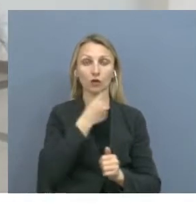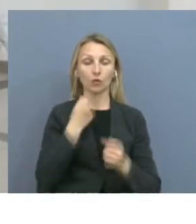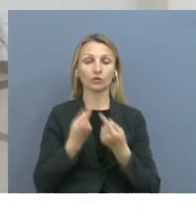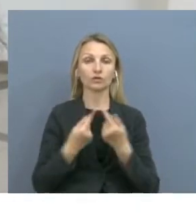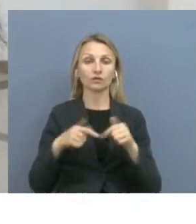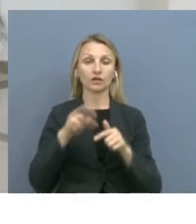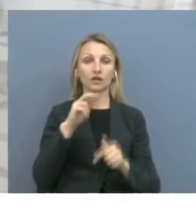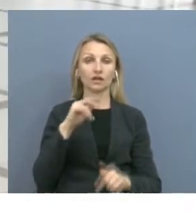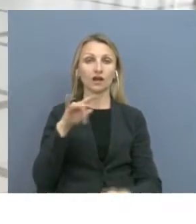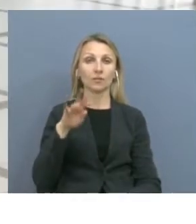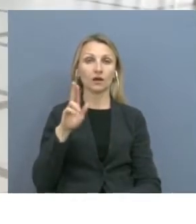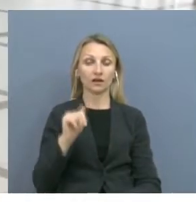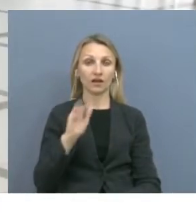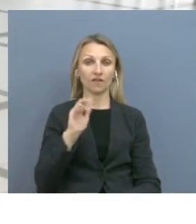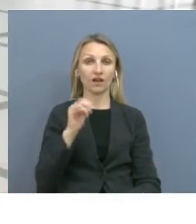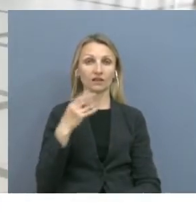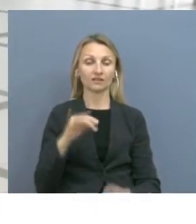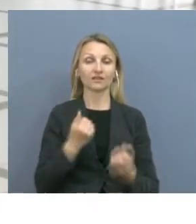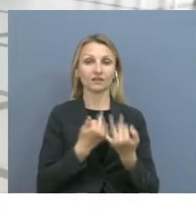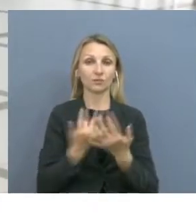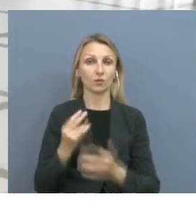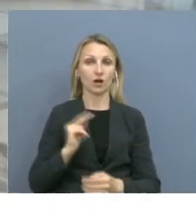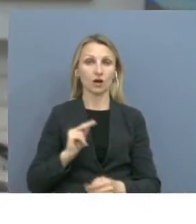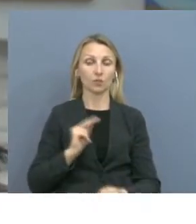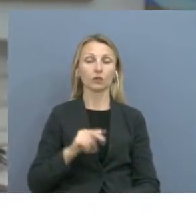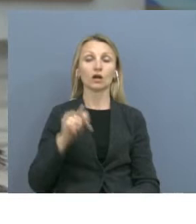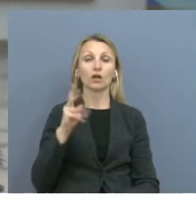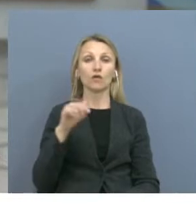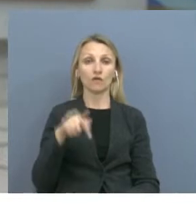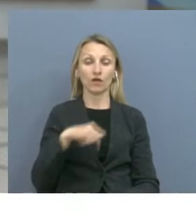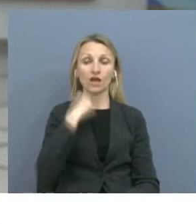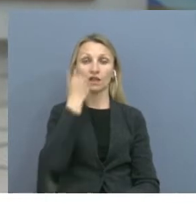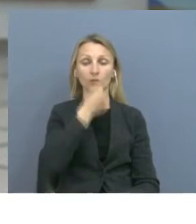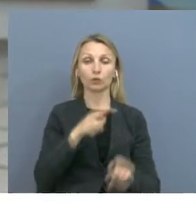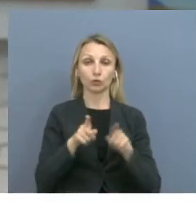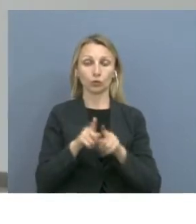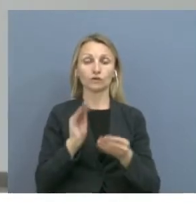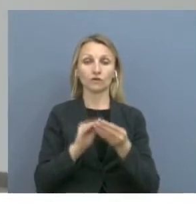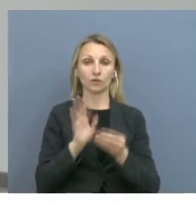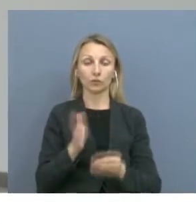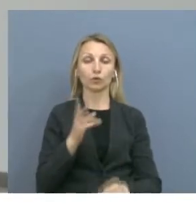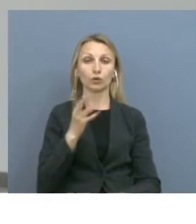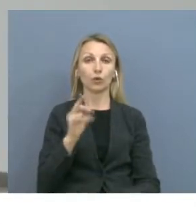для своих выпускников. В этом году эта традиция сохранится, но только в режиме онлайн.